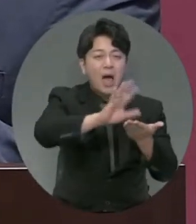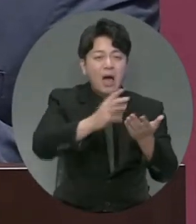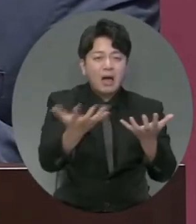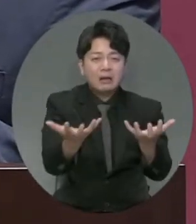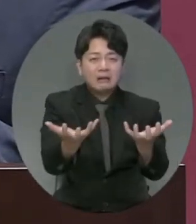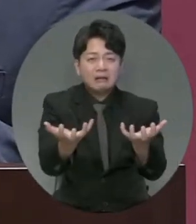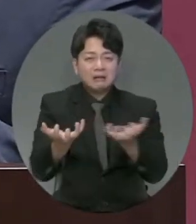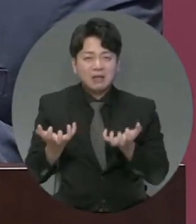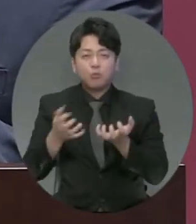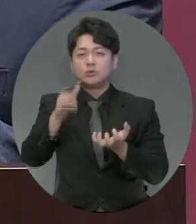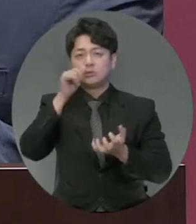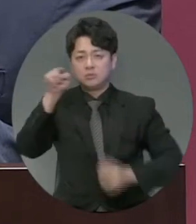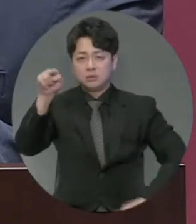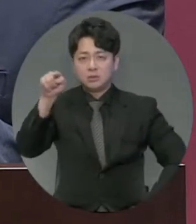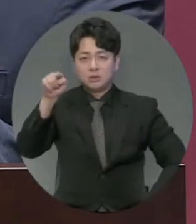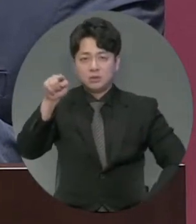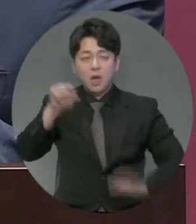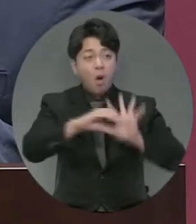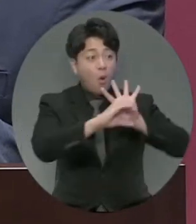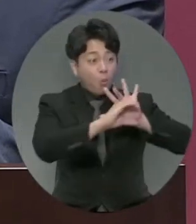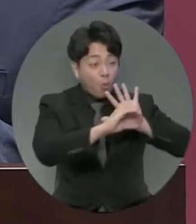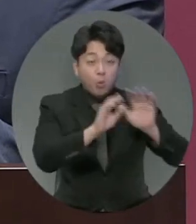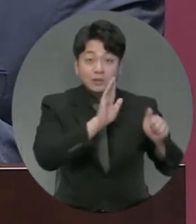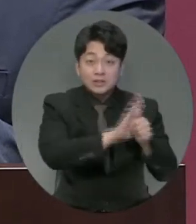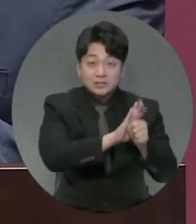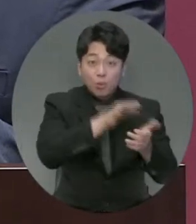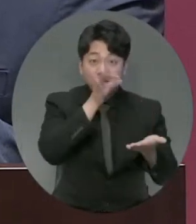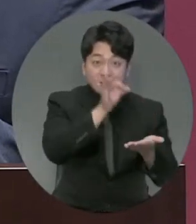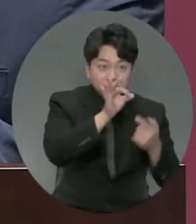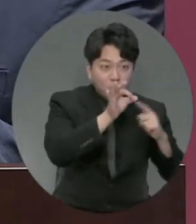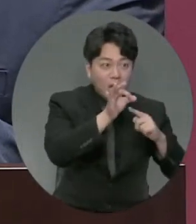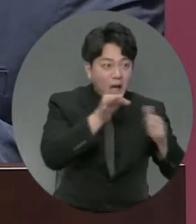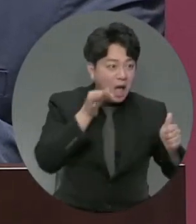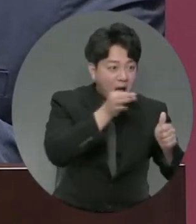격리 지원금까지 삭감했습니다. 맞죠?